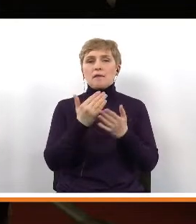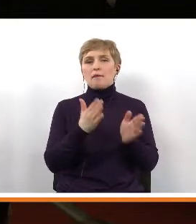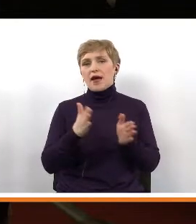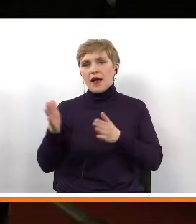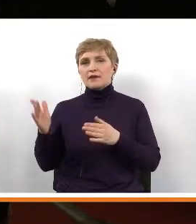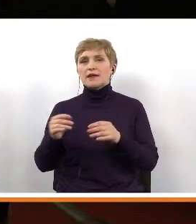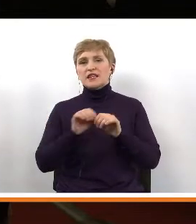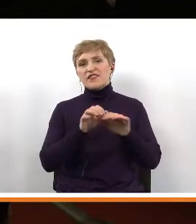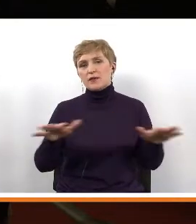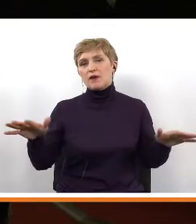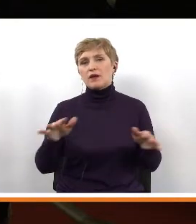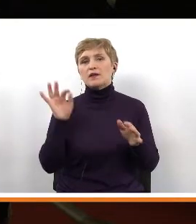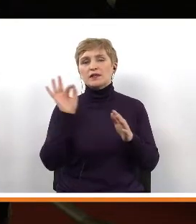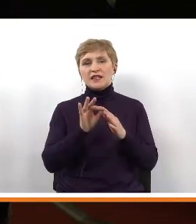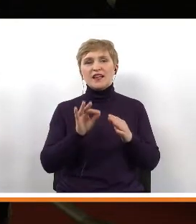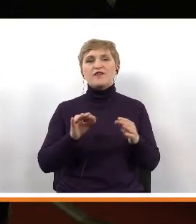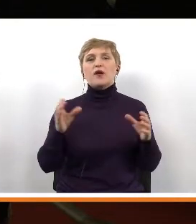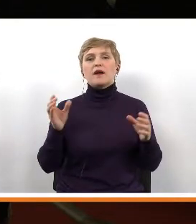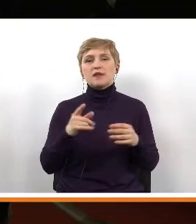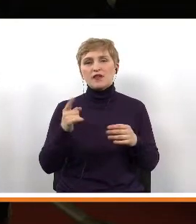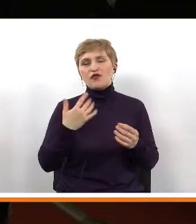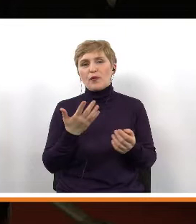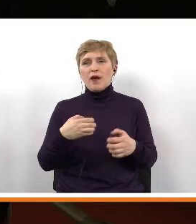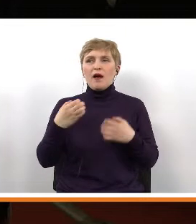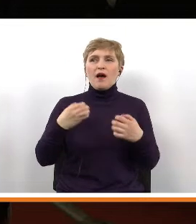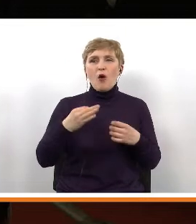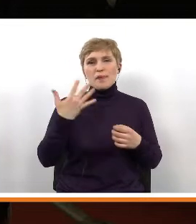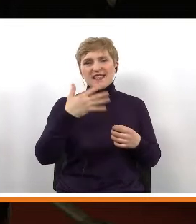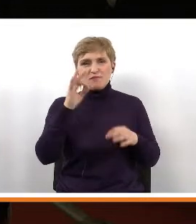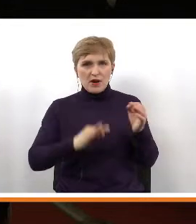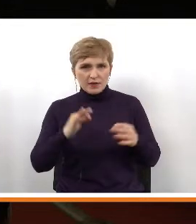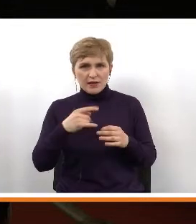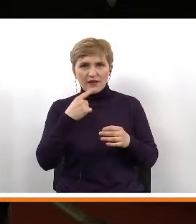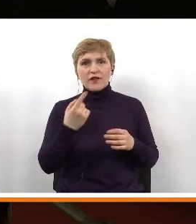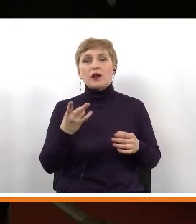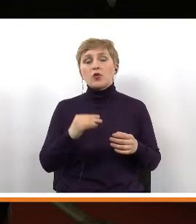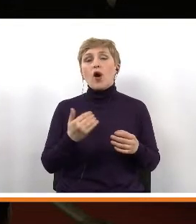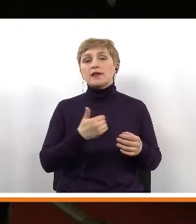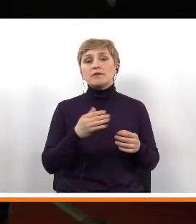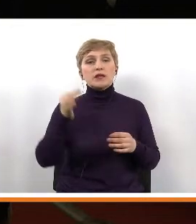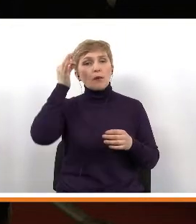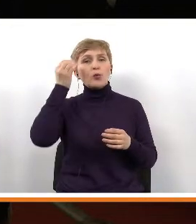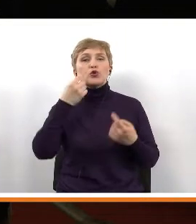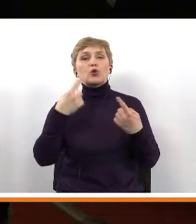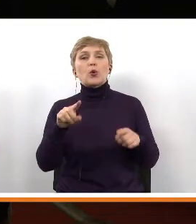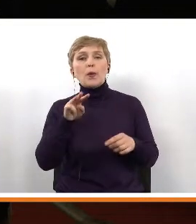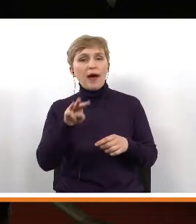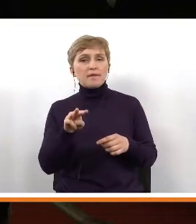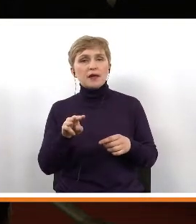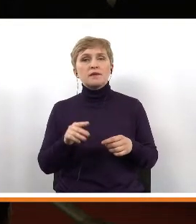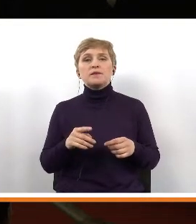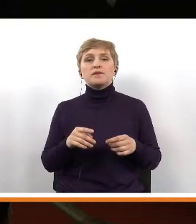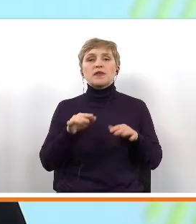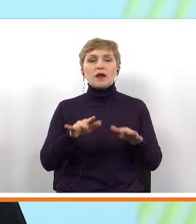сегодня все говорили панически немножко о 50%, но хотелось бы напомнить еще и о другом моменте. Дело в том,